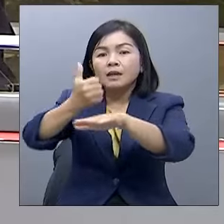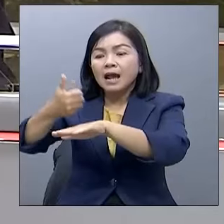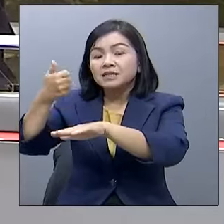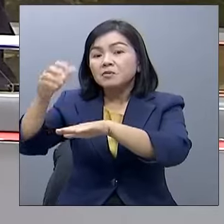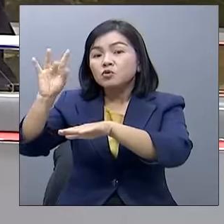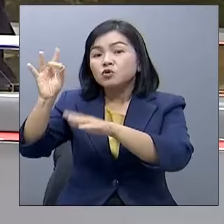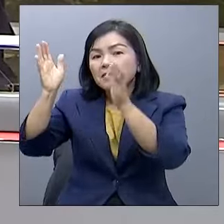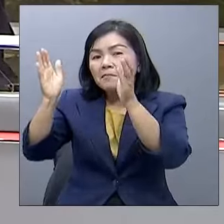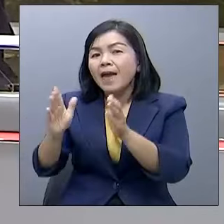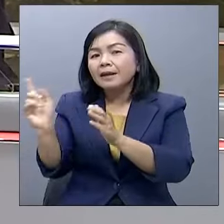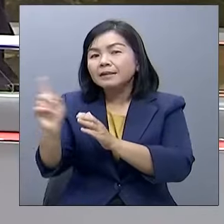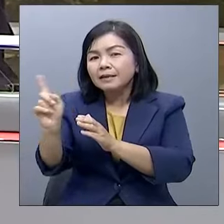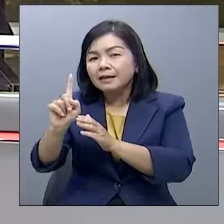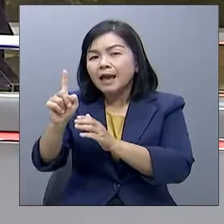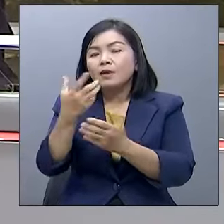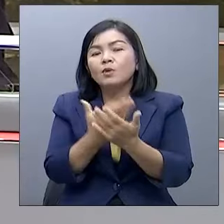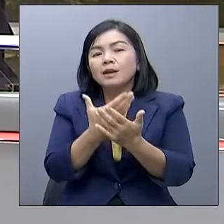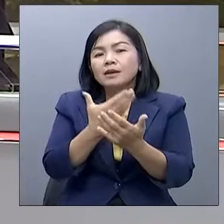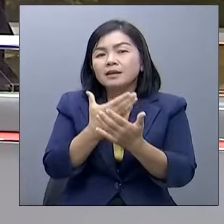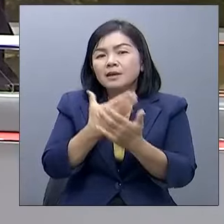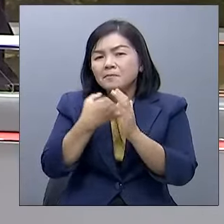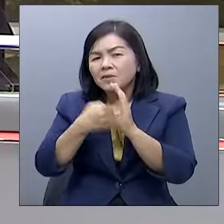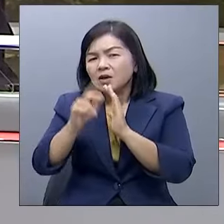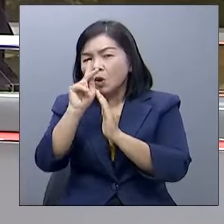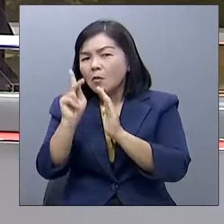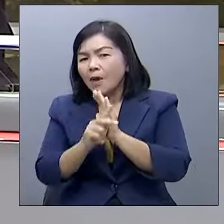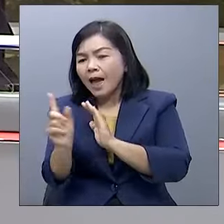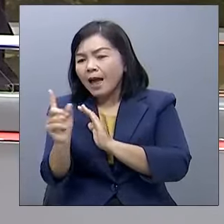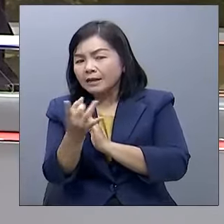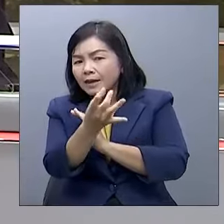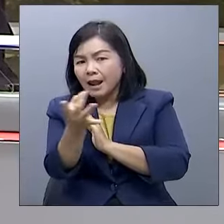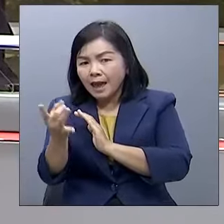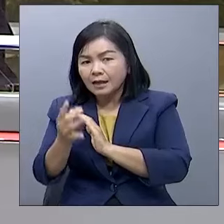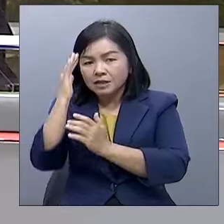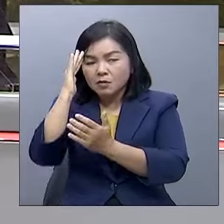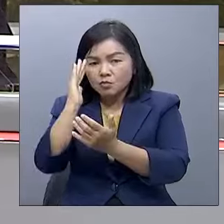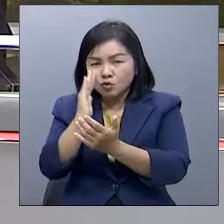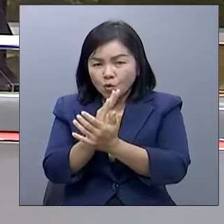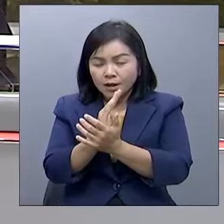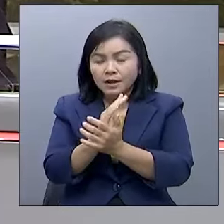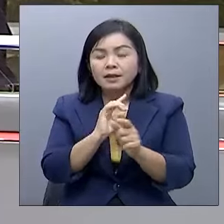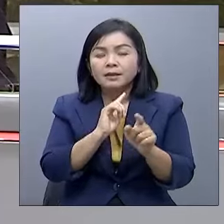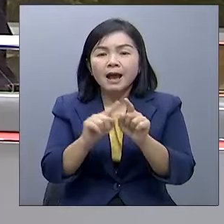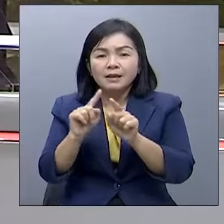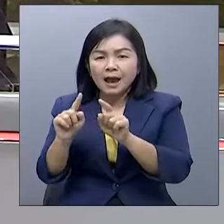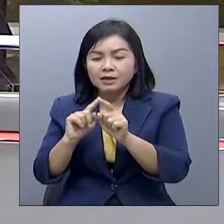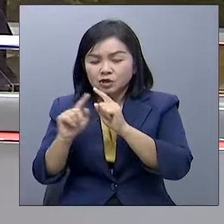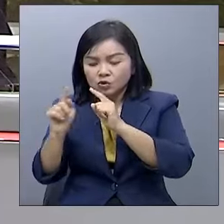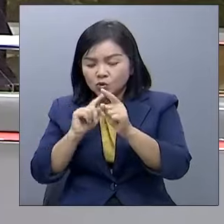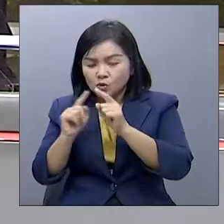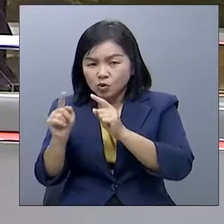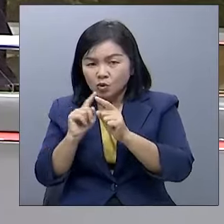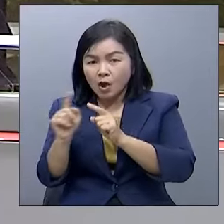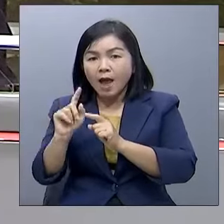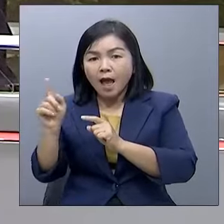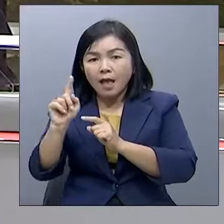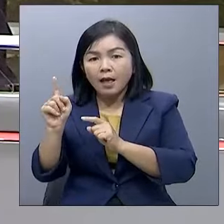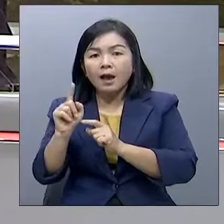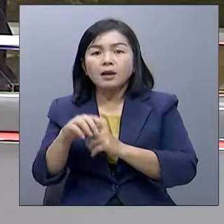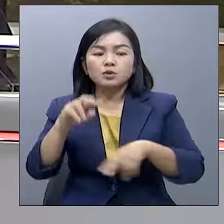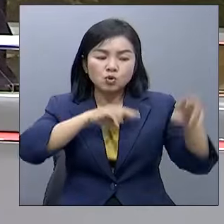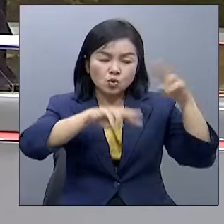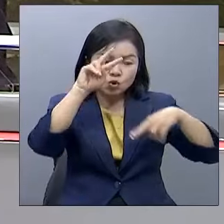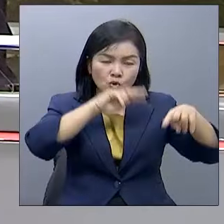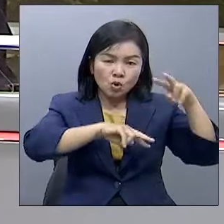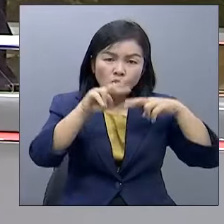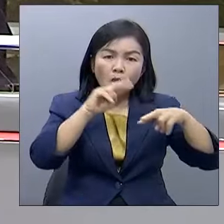วันนี้จะมีเจ้าหน้าที่ชุดคลี่คลายคดีหลายชุดที่ประชุมคดีเพิ่มเติมนะคะและยังขยายวงไปที่การเดินหน้าตรวจสอบไ